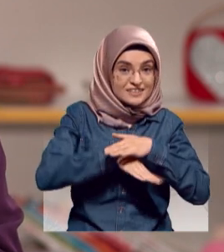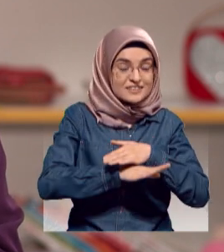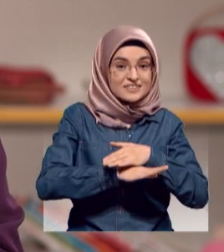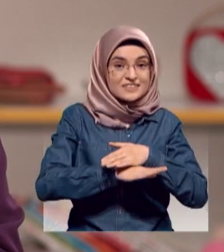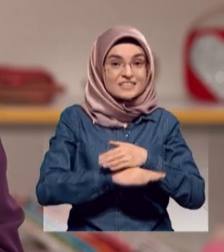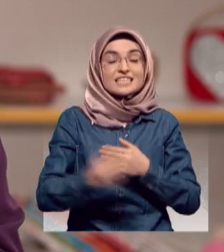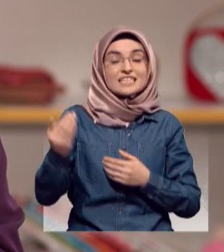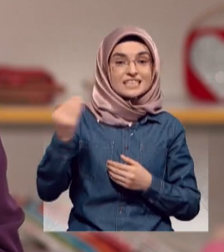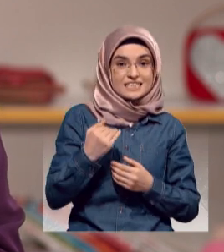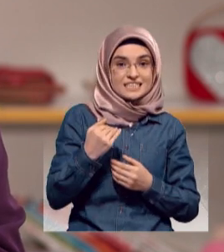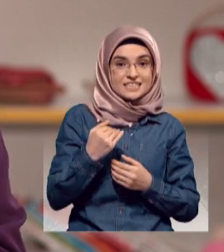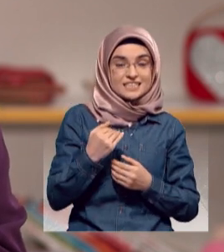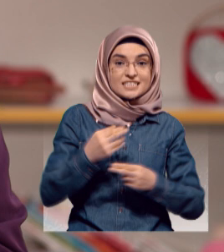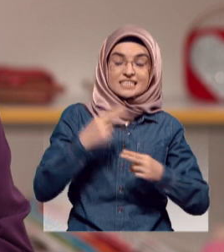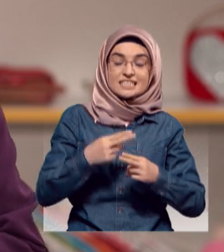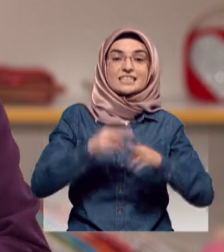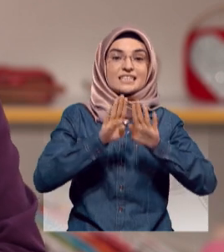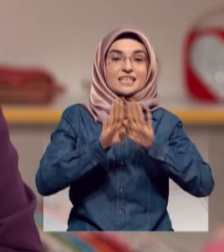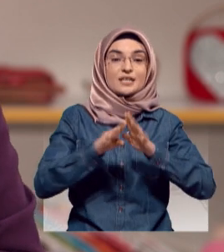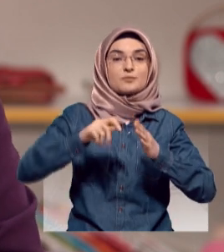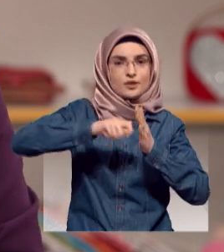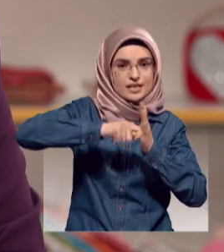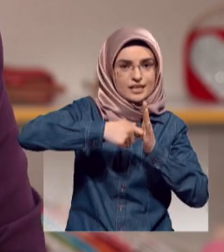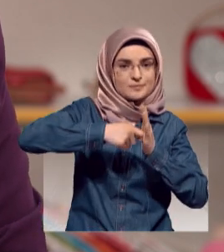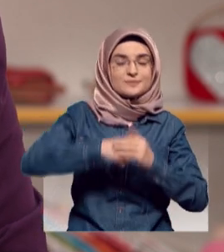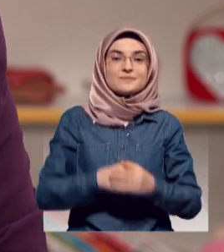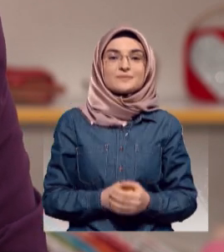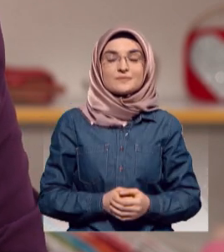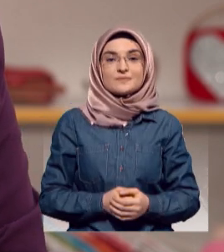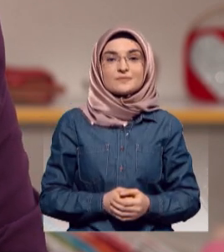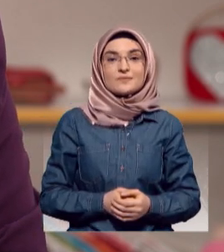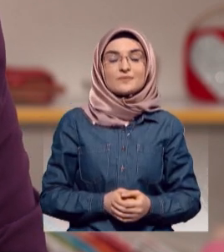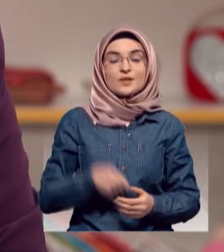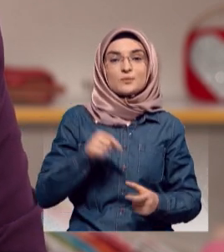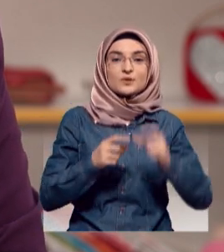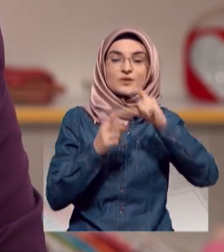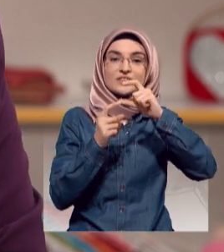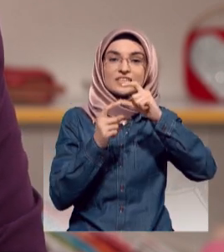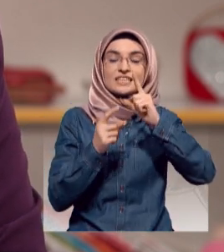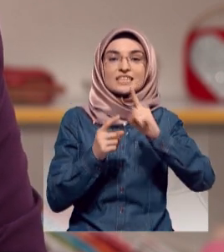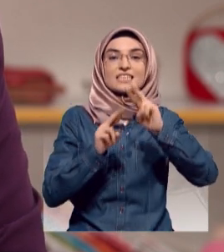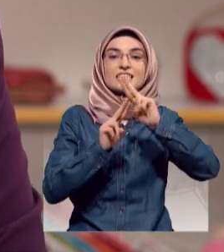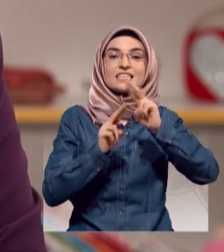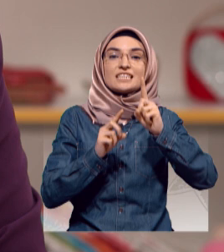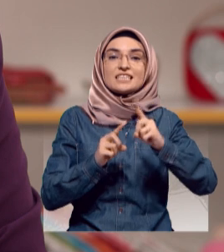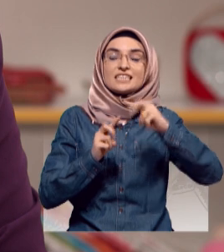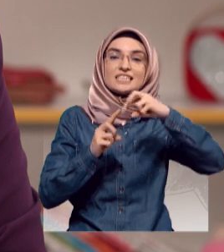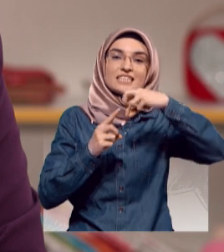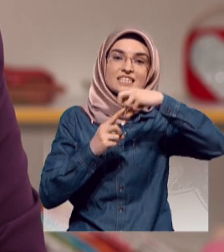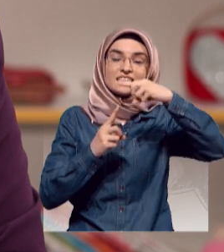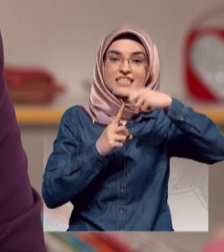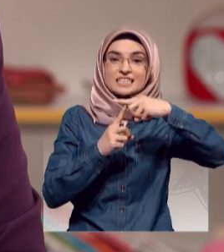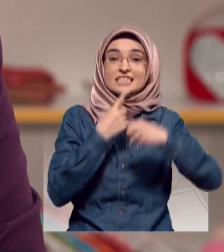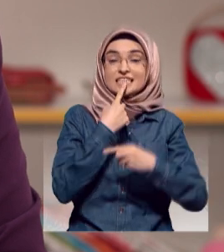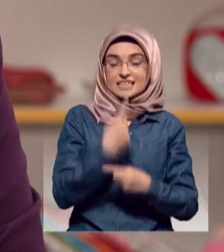saklıyorsunuz? Getirdiyseniz hadi kapıya takalım. Bugün şıkırt şukurt yapalım, olur